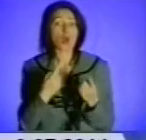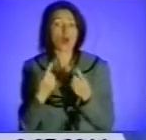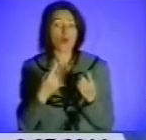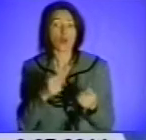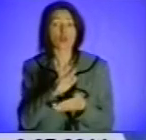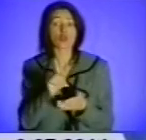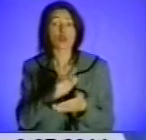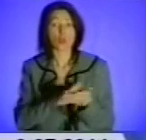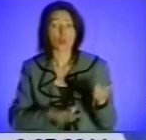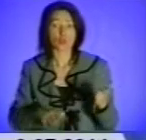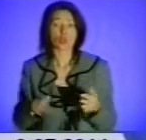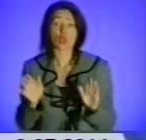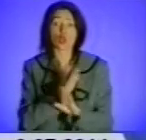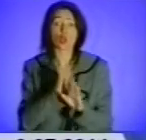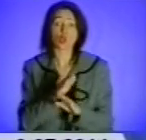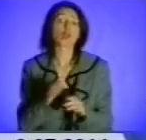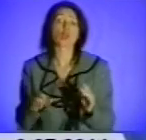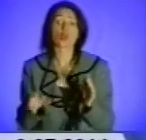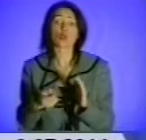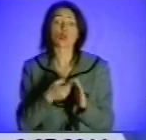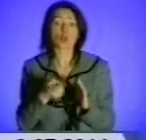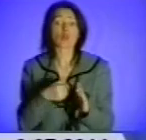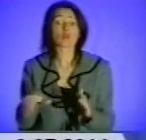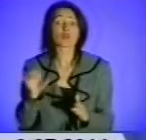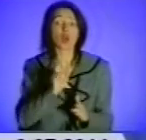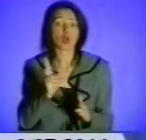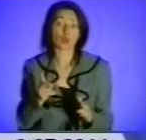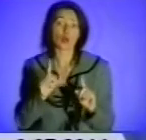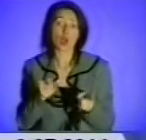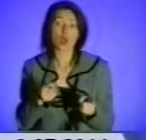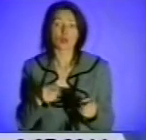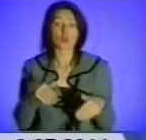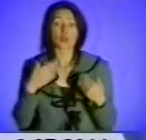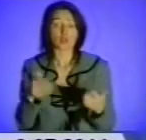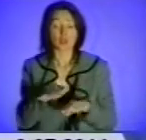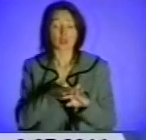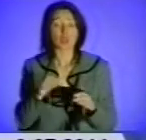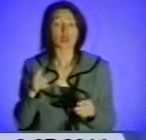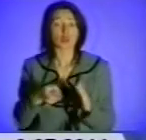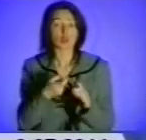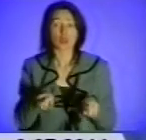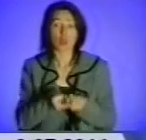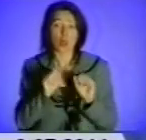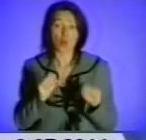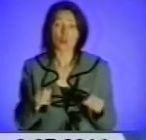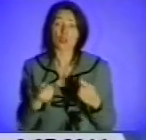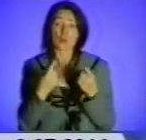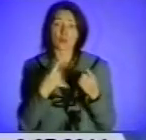хто реально представляє населення регіону та може вести політичний діалог, повідомляє сайт президента